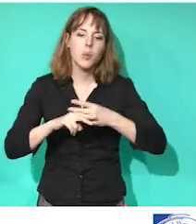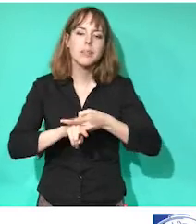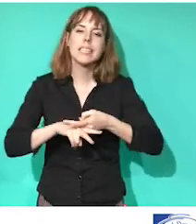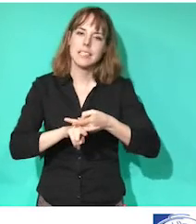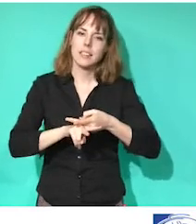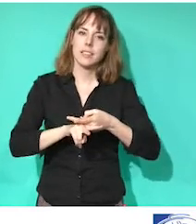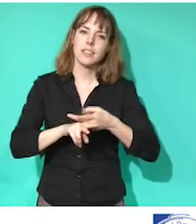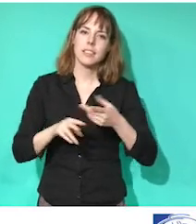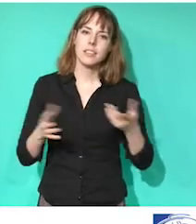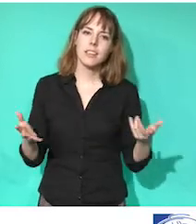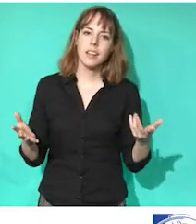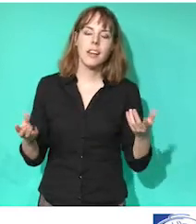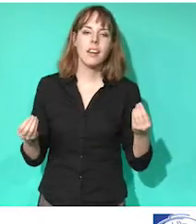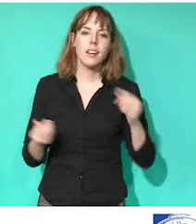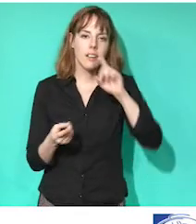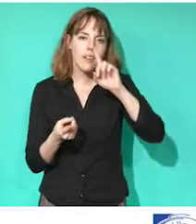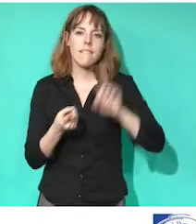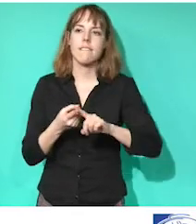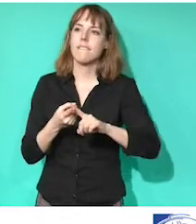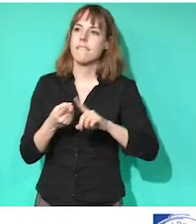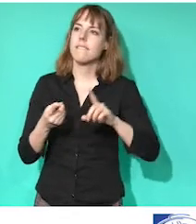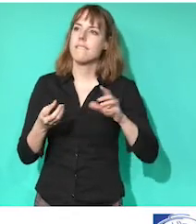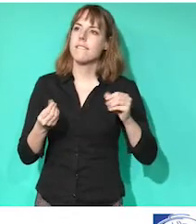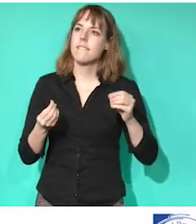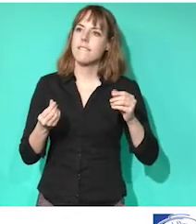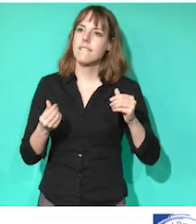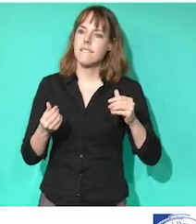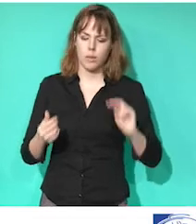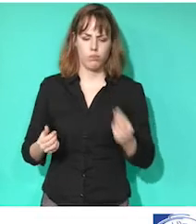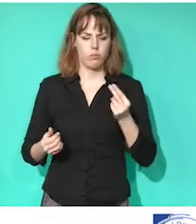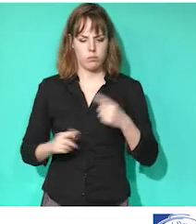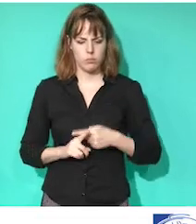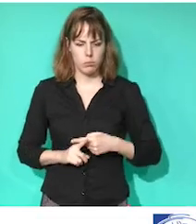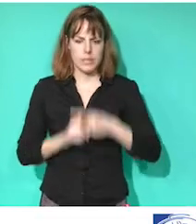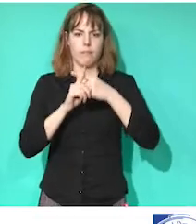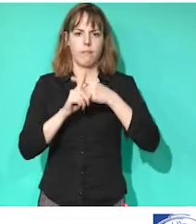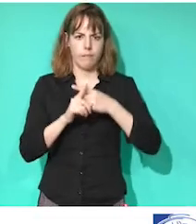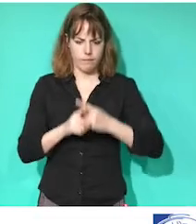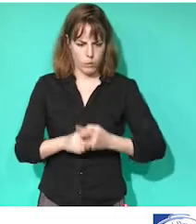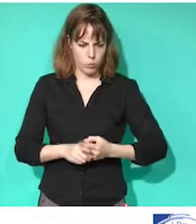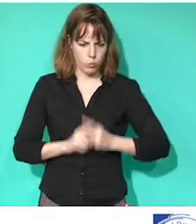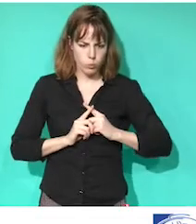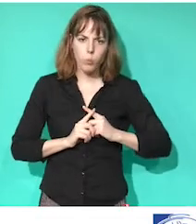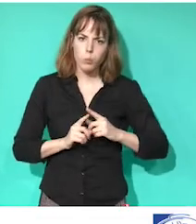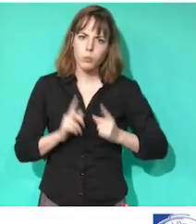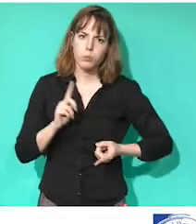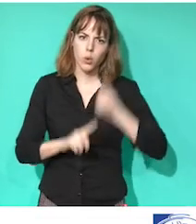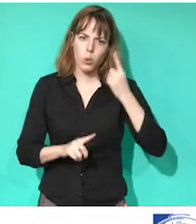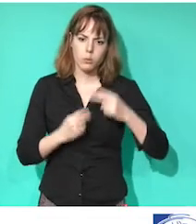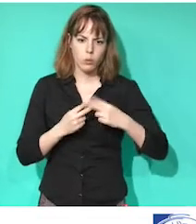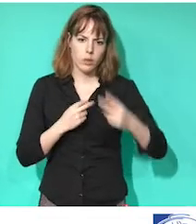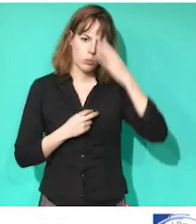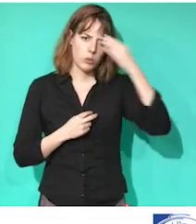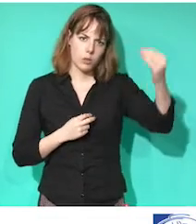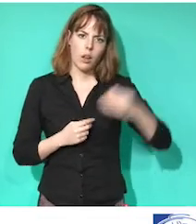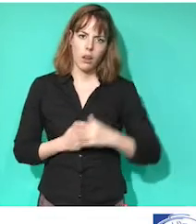possibilité d'avoir, de porter des choses positives, une démarche de conviction, notamment en direction des